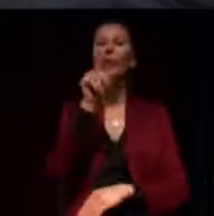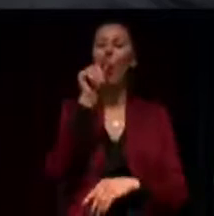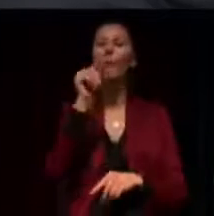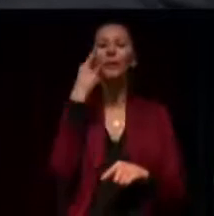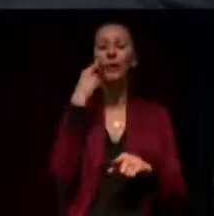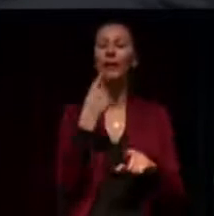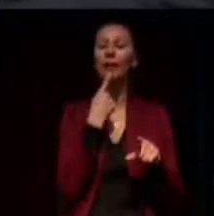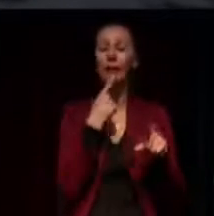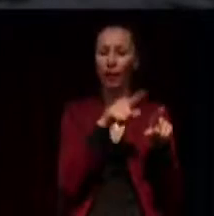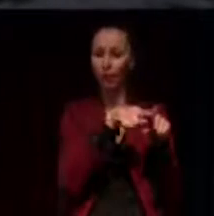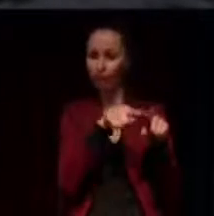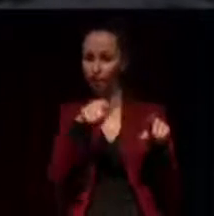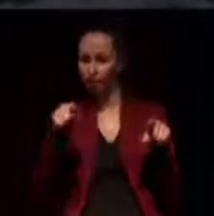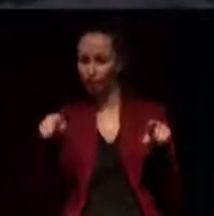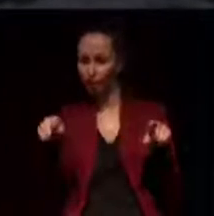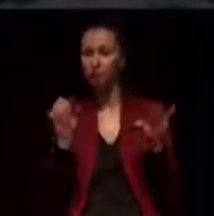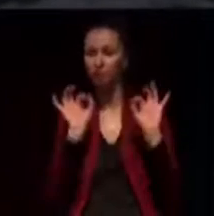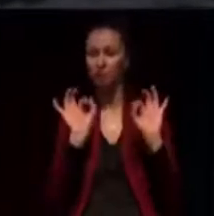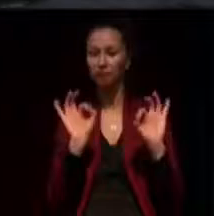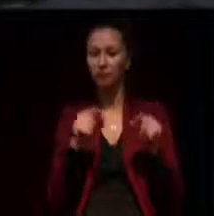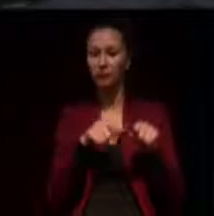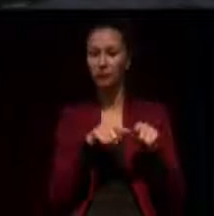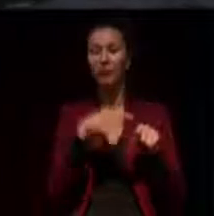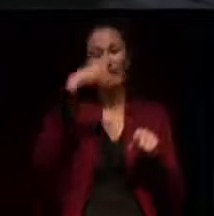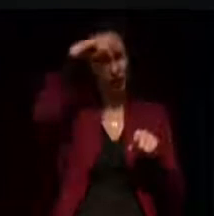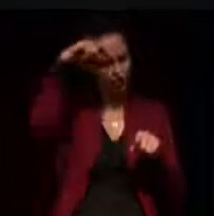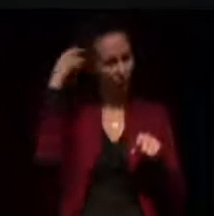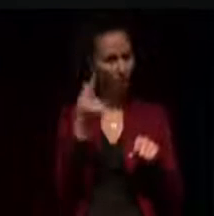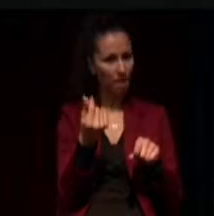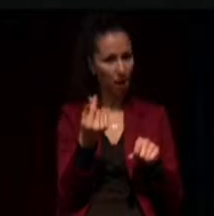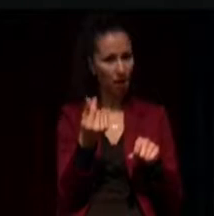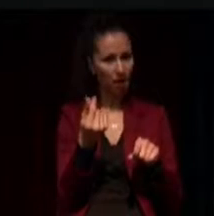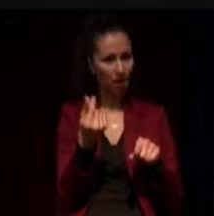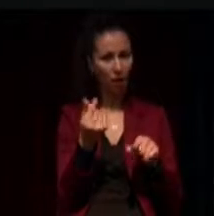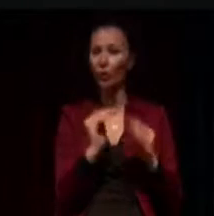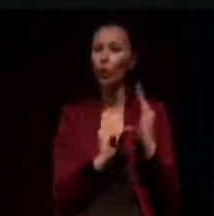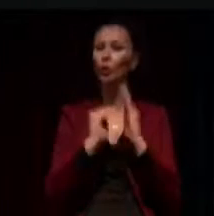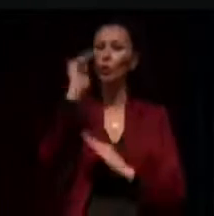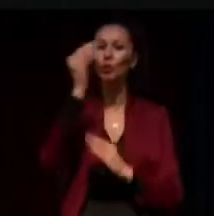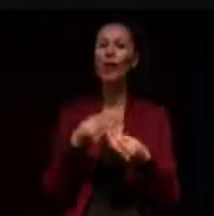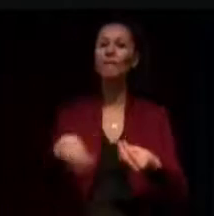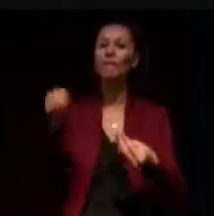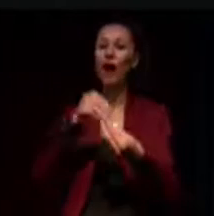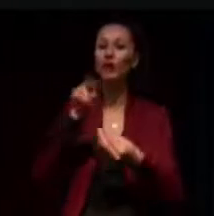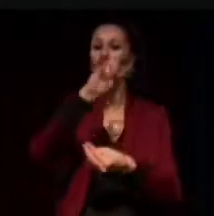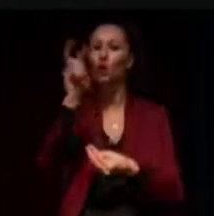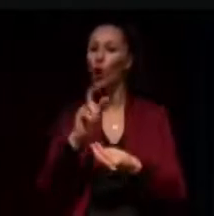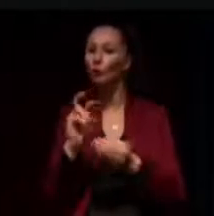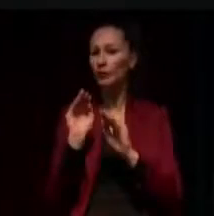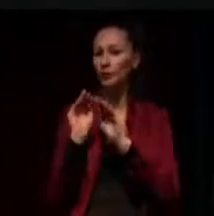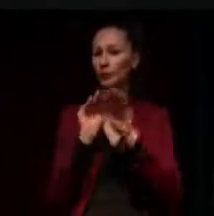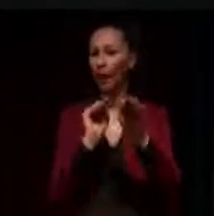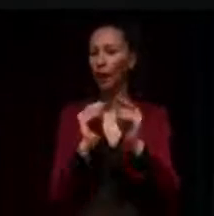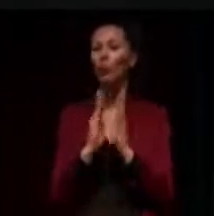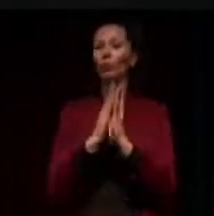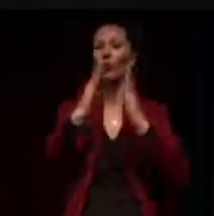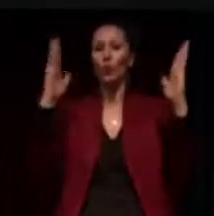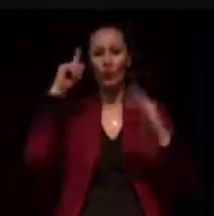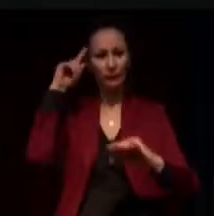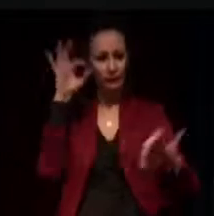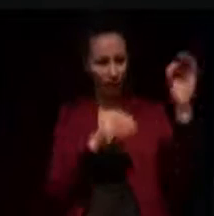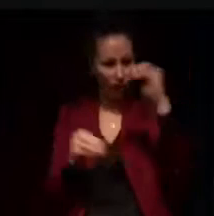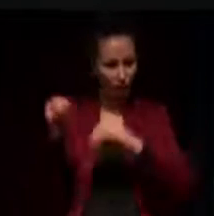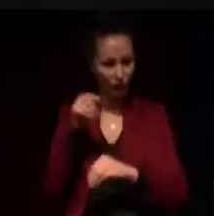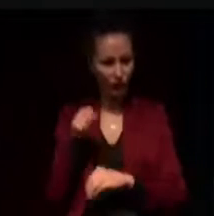kadar şöyle götürdük işi. Sıcak para, yüksek faizi, dövize dayalı büyüme stratejileri